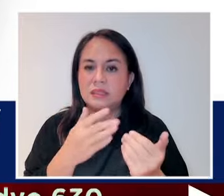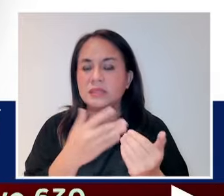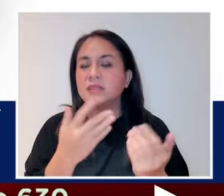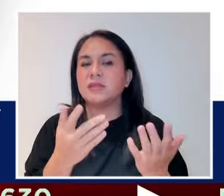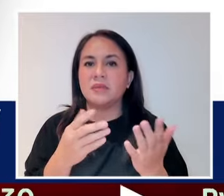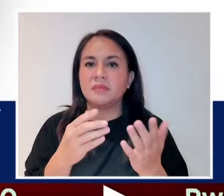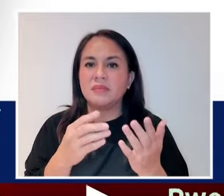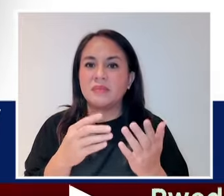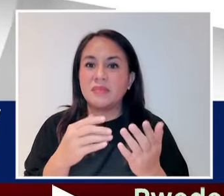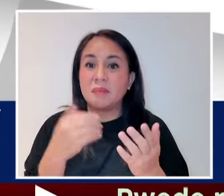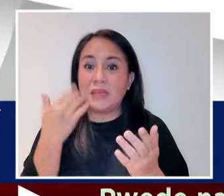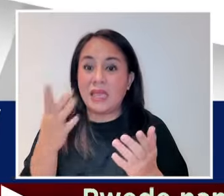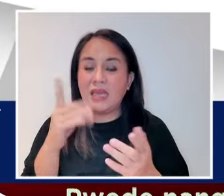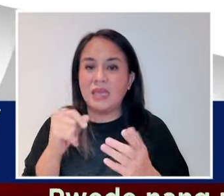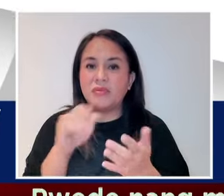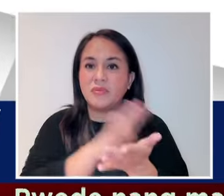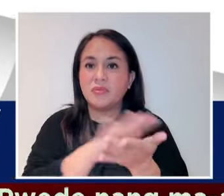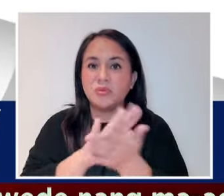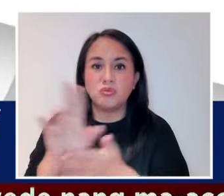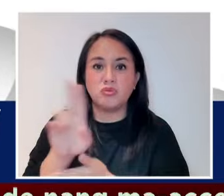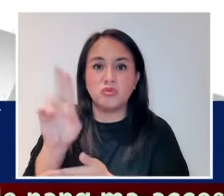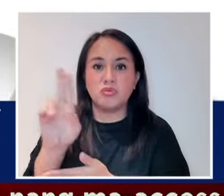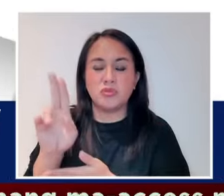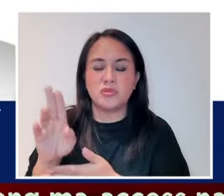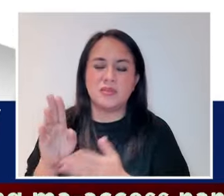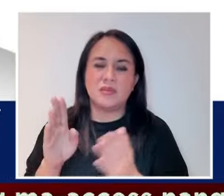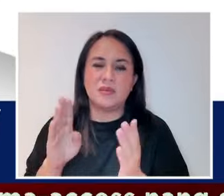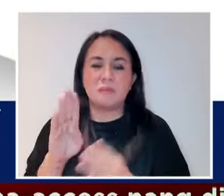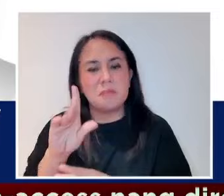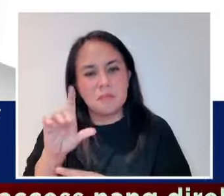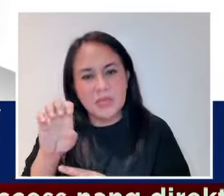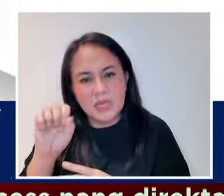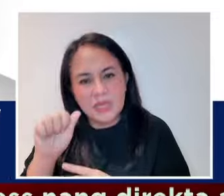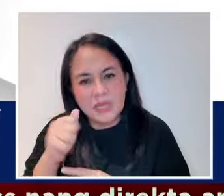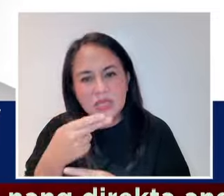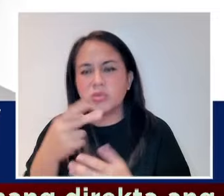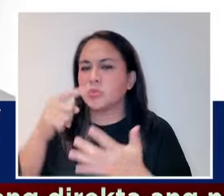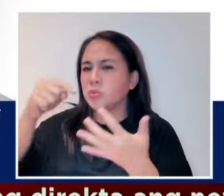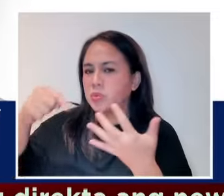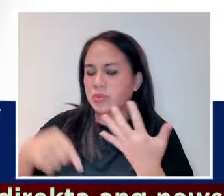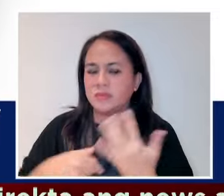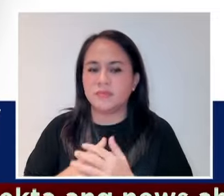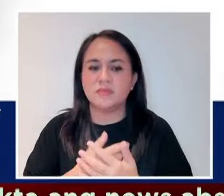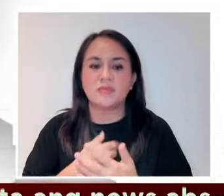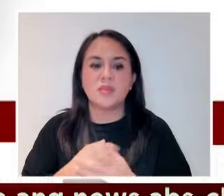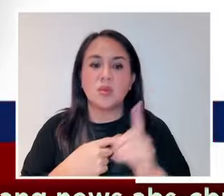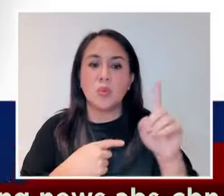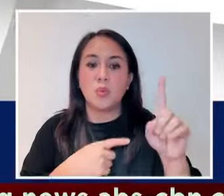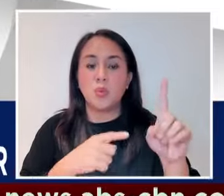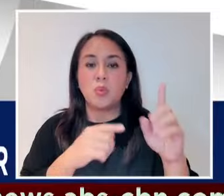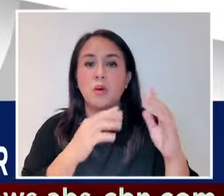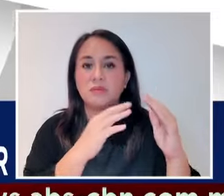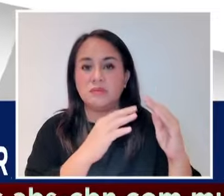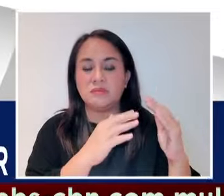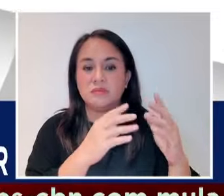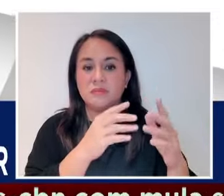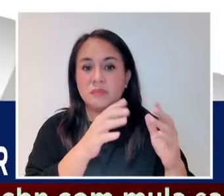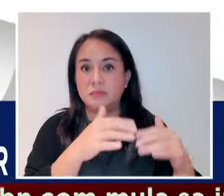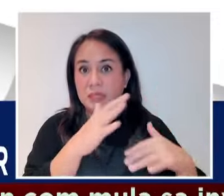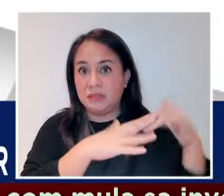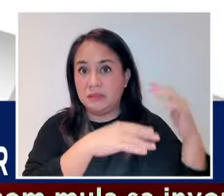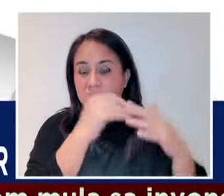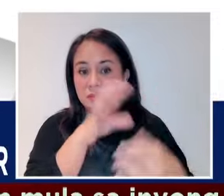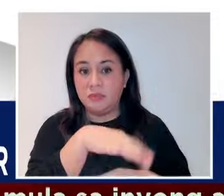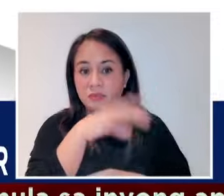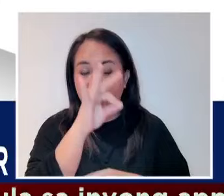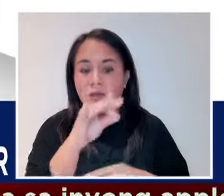or other commercial disinfectants. Itinanggi naman ni Magalong na na-trace sa iisang establishmento ang mga sakit dahil sa